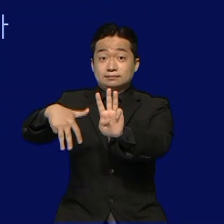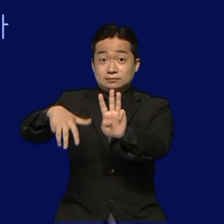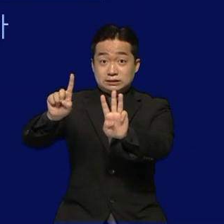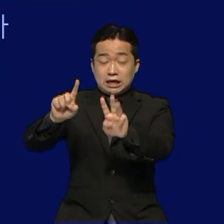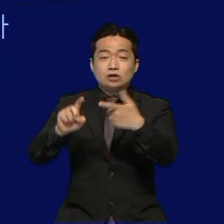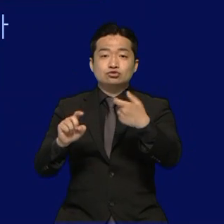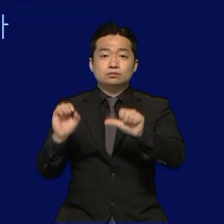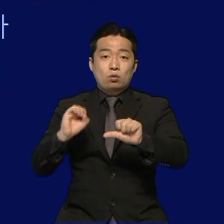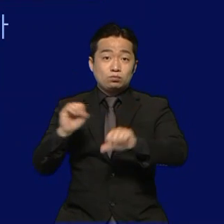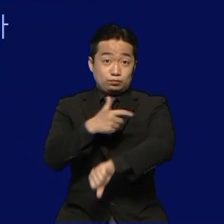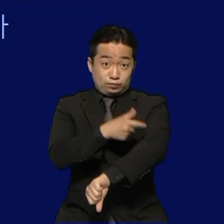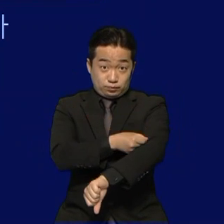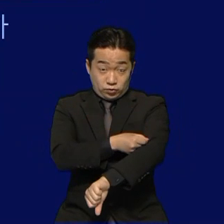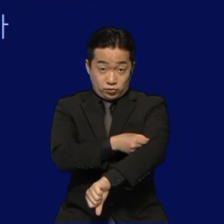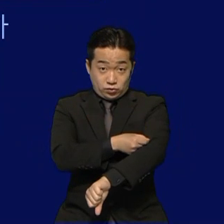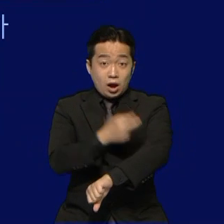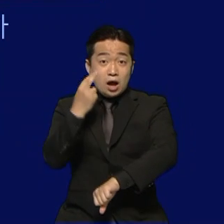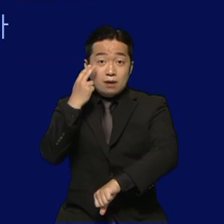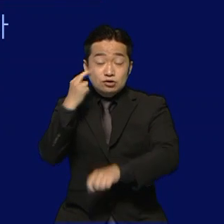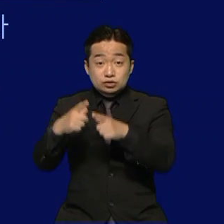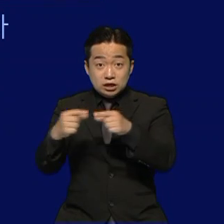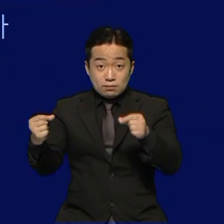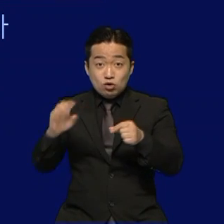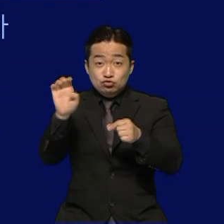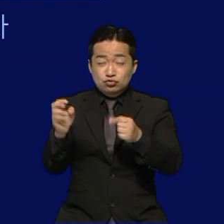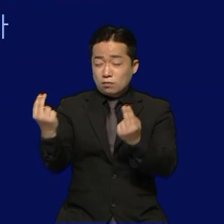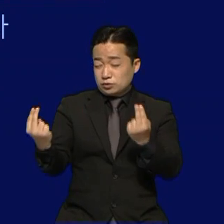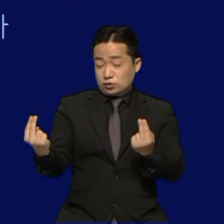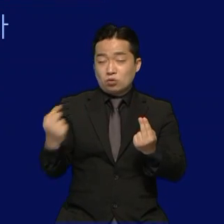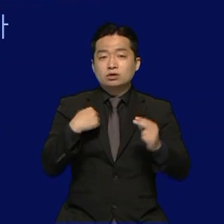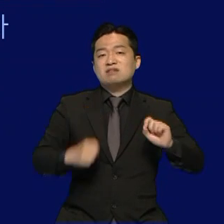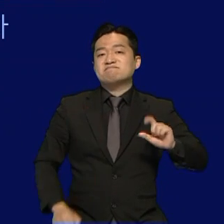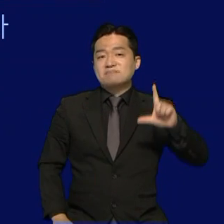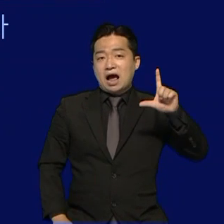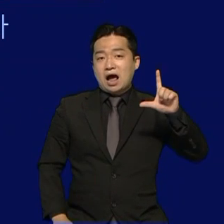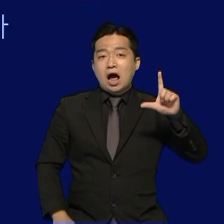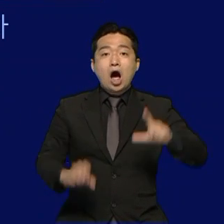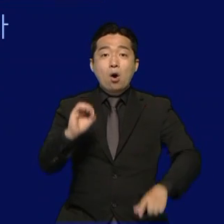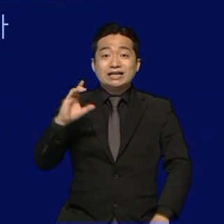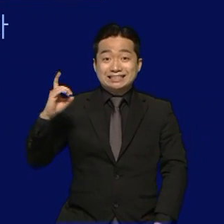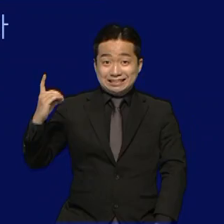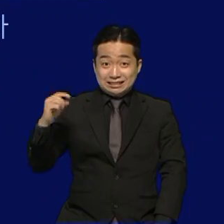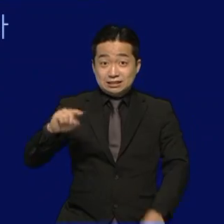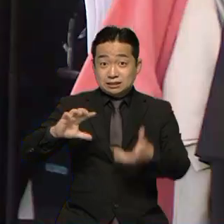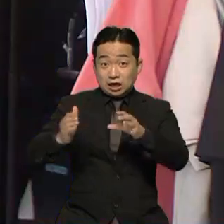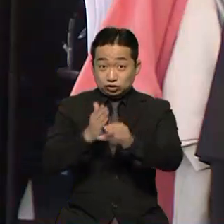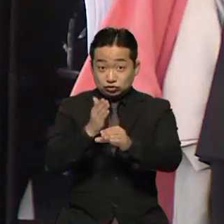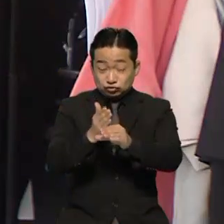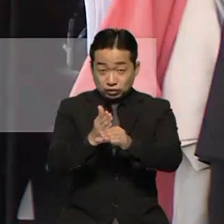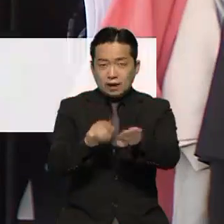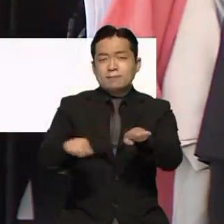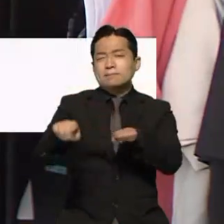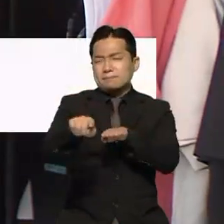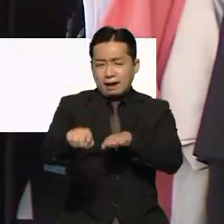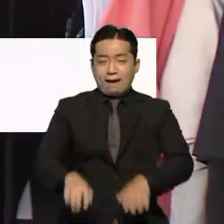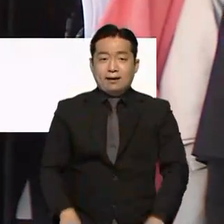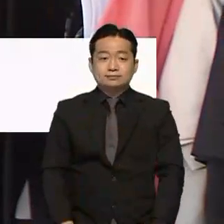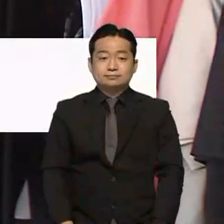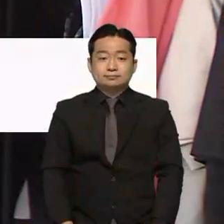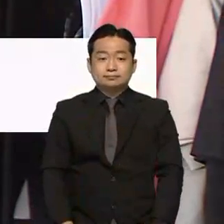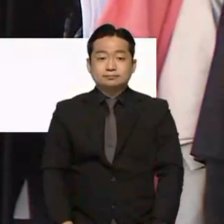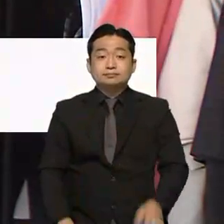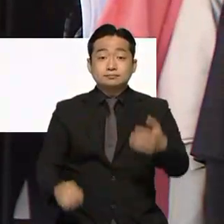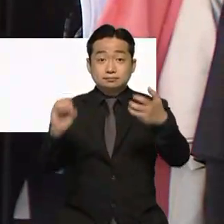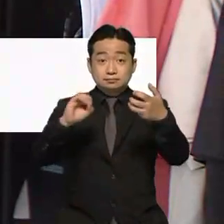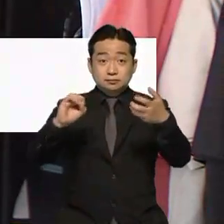수준으로 미국과 일본, 유럽 주요국들보다 높고 OECD 국가 중에서도 선두권입니다. 80%